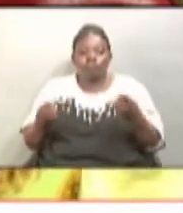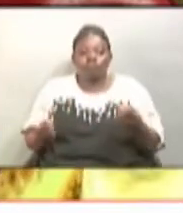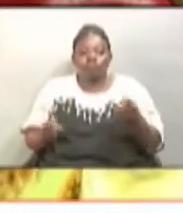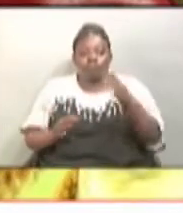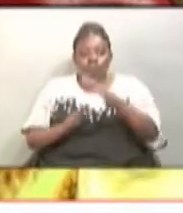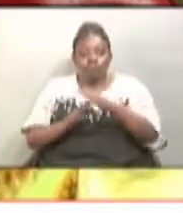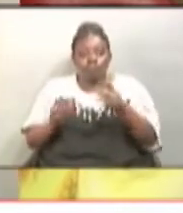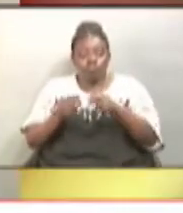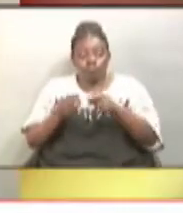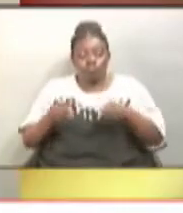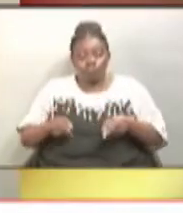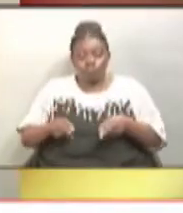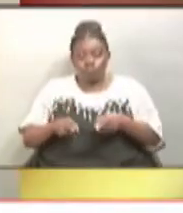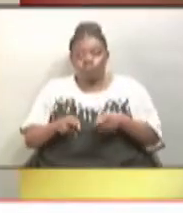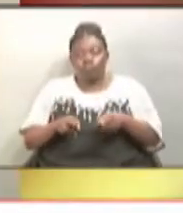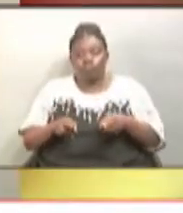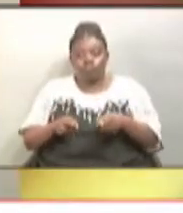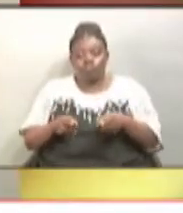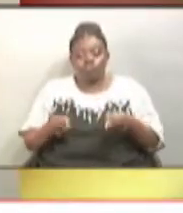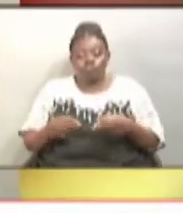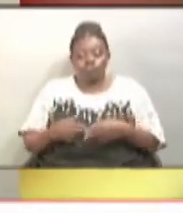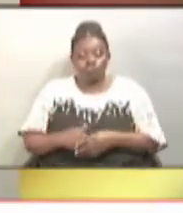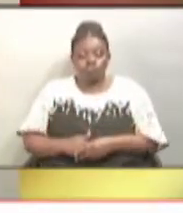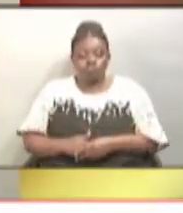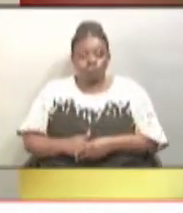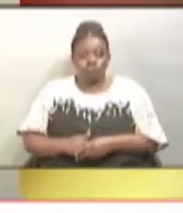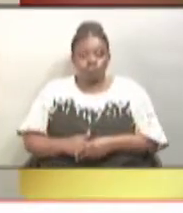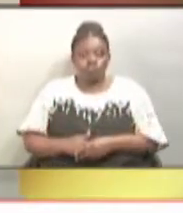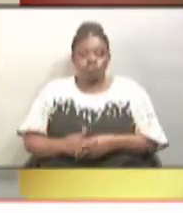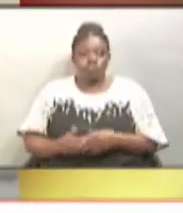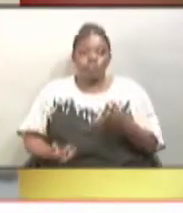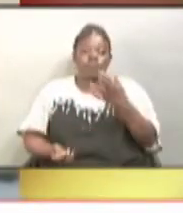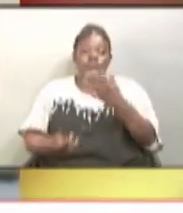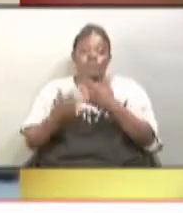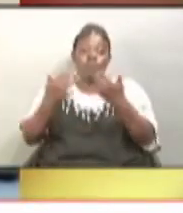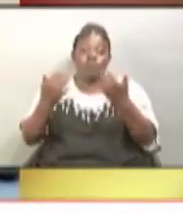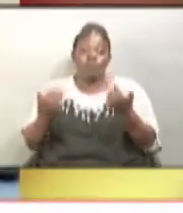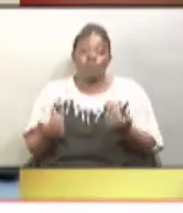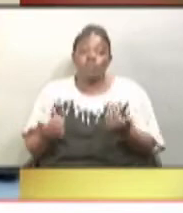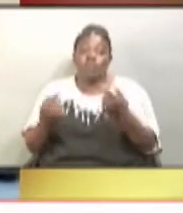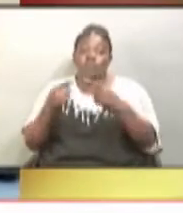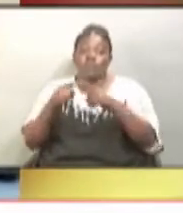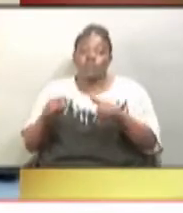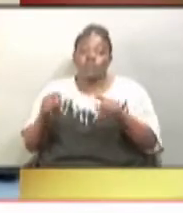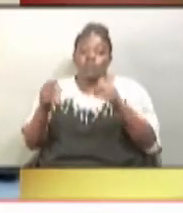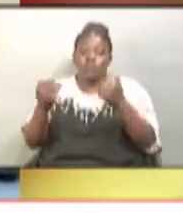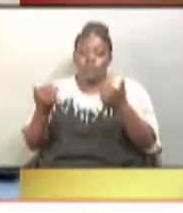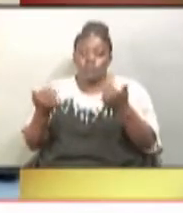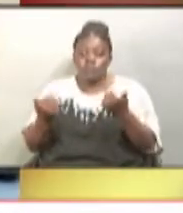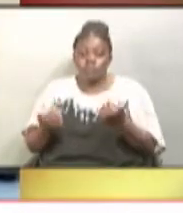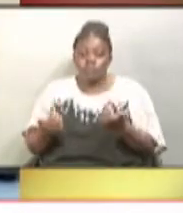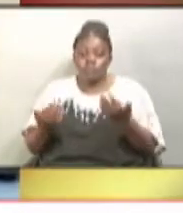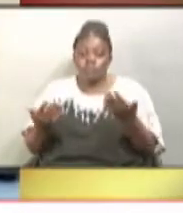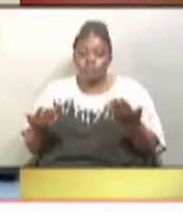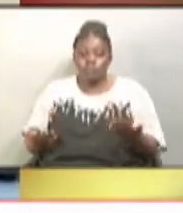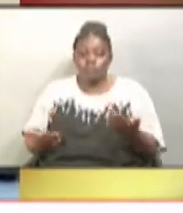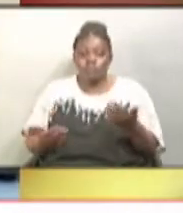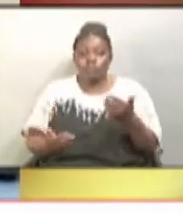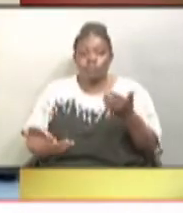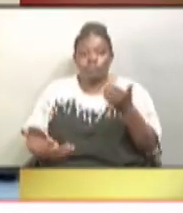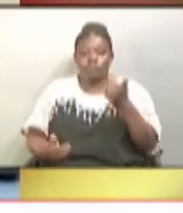nga gw'osekula. Okufumbisa amanda n'enfumba z'ekizungu ezigunjiziddwawo ensangi zino bye bimu ku